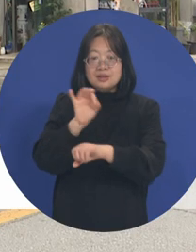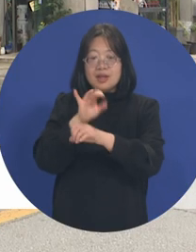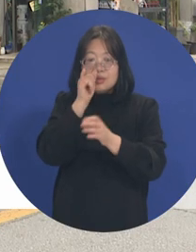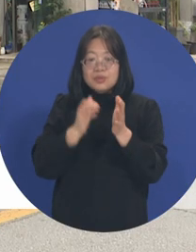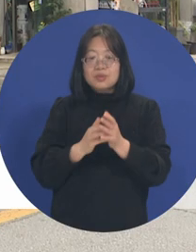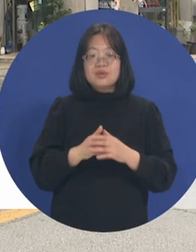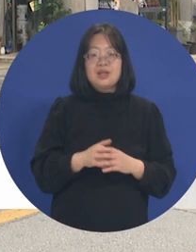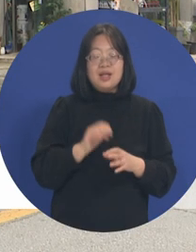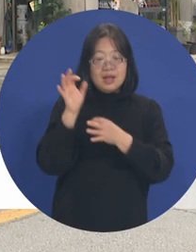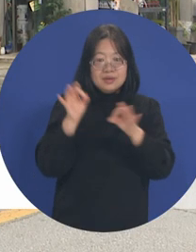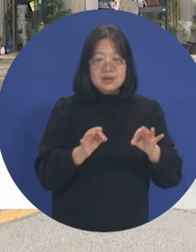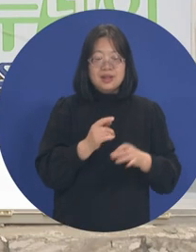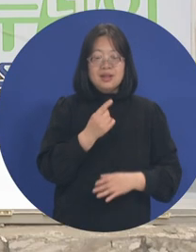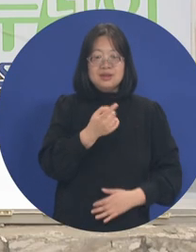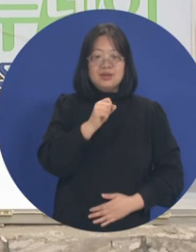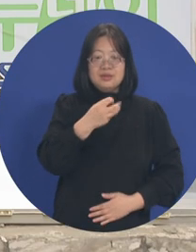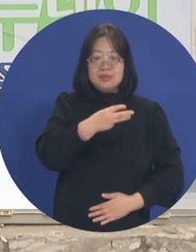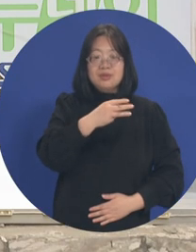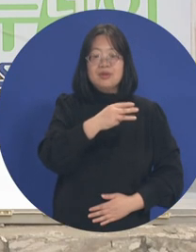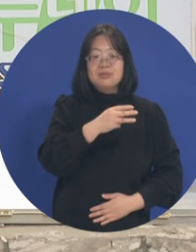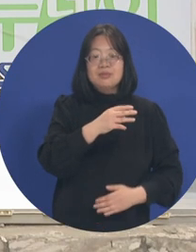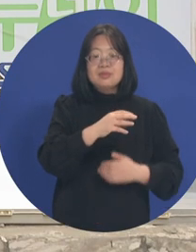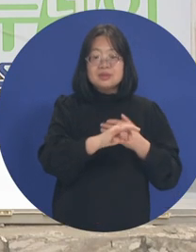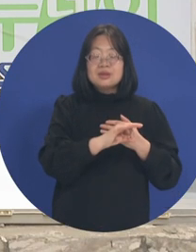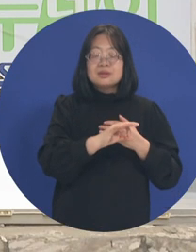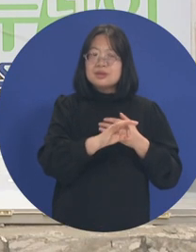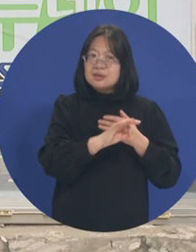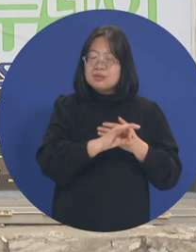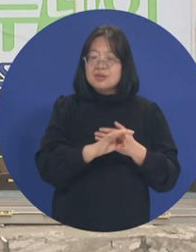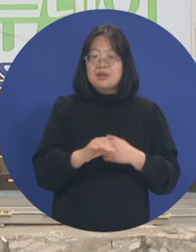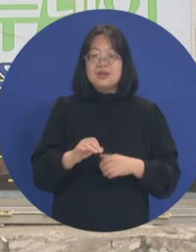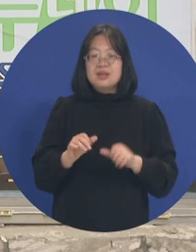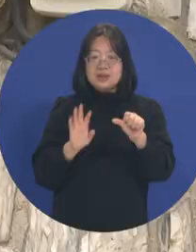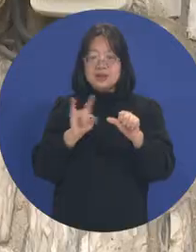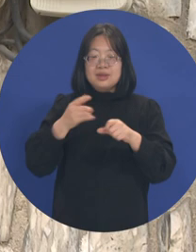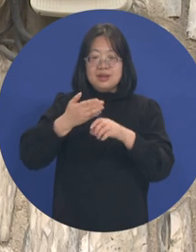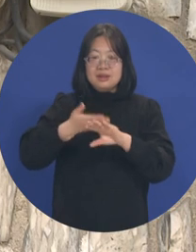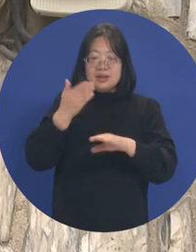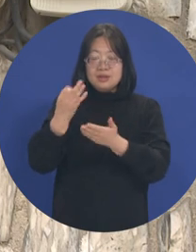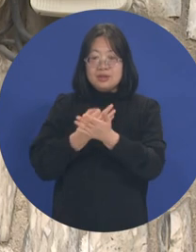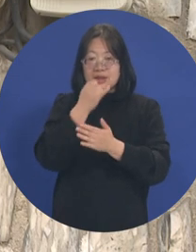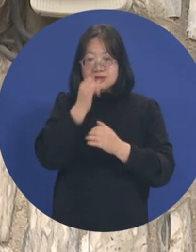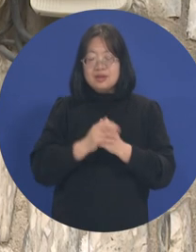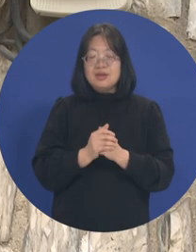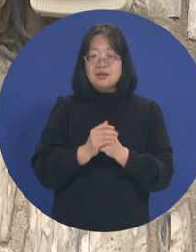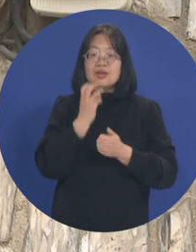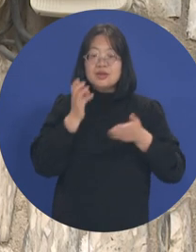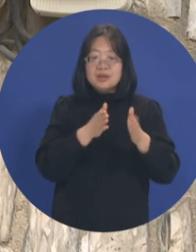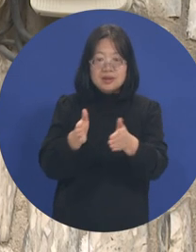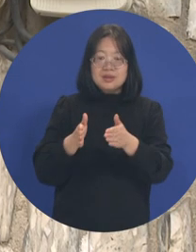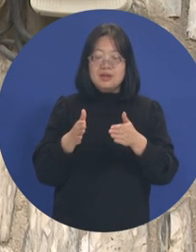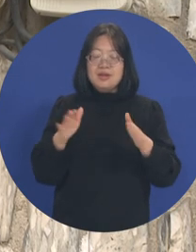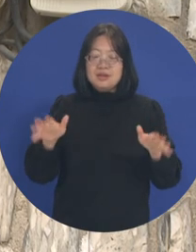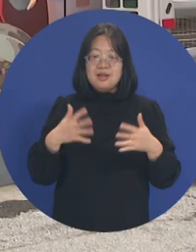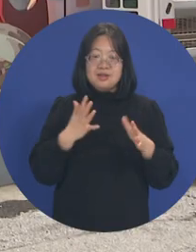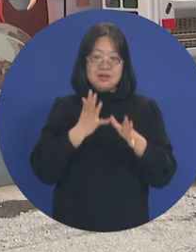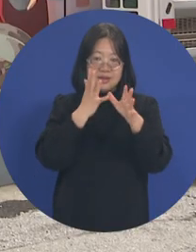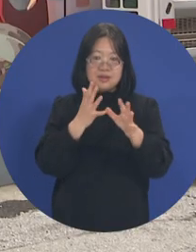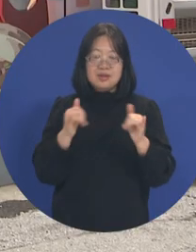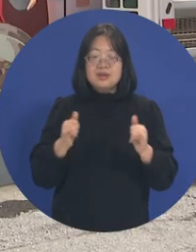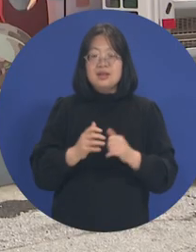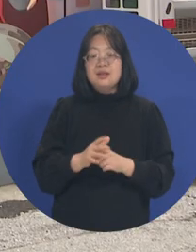3천만 원인 것을 감안하면 5배가 넘는 성과를 거둔 겁니다. 경기 골목에서 가을 여행을 즐긴 방문객은